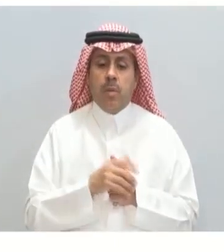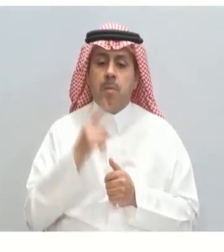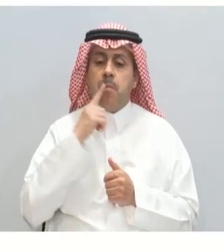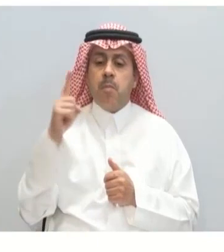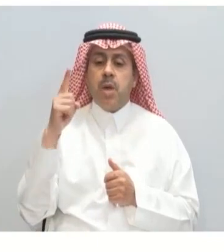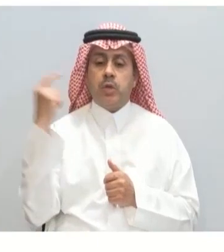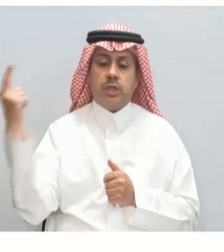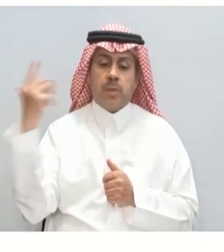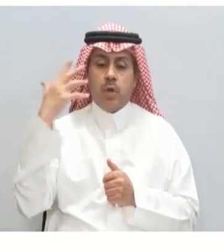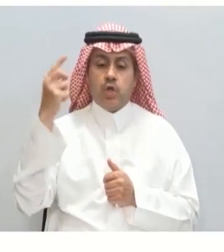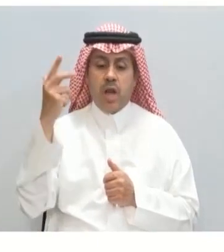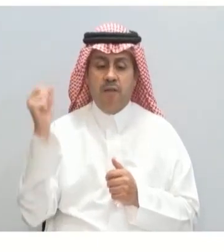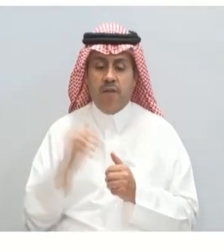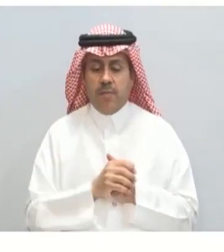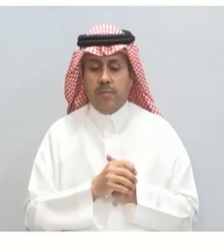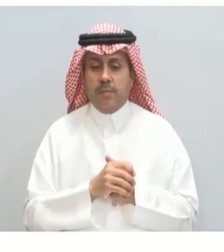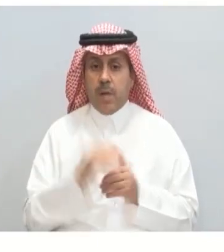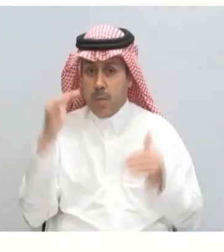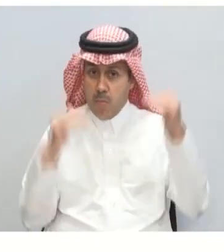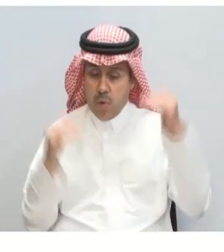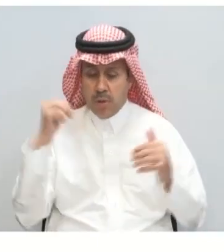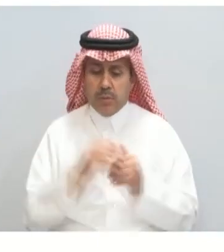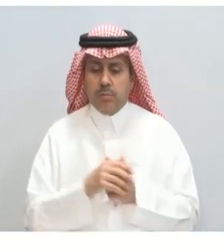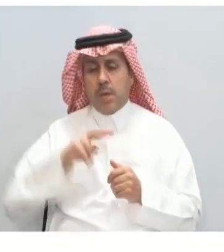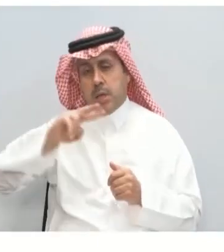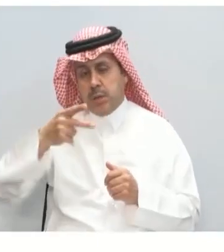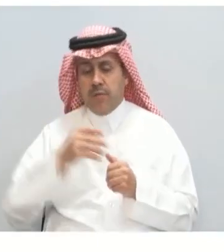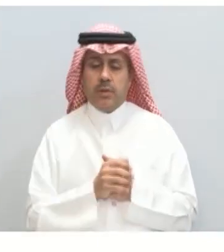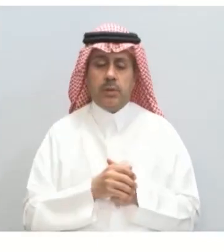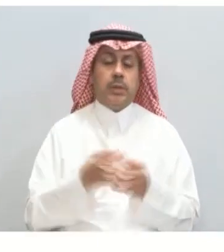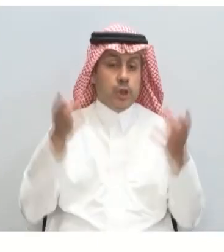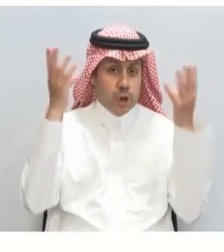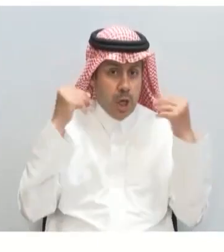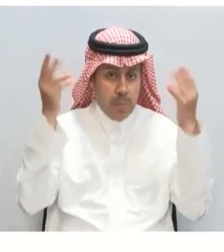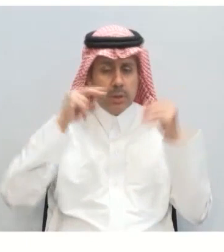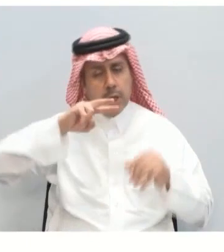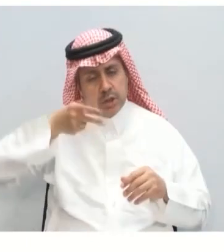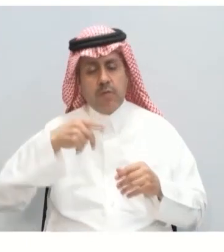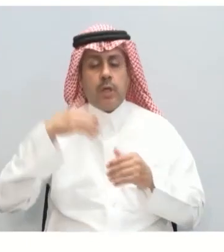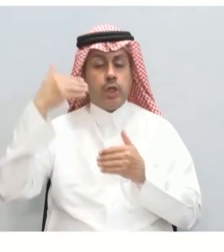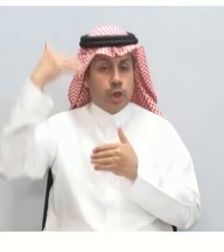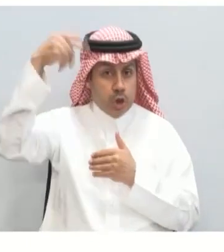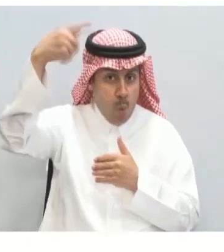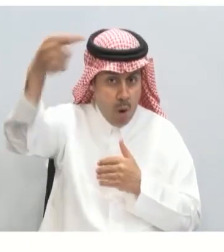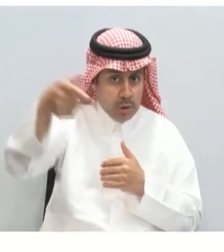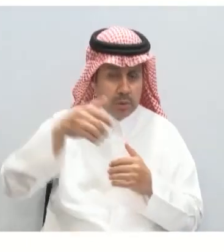10750 ريال مقارنه بالحاله الاساسيه اختلفت بحسب التعليمات كما ذكرنا والتوقعات